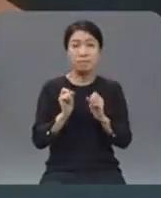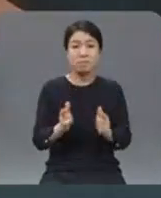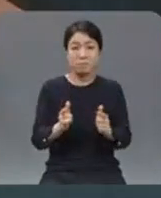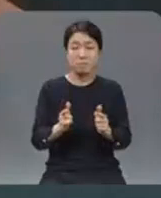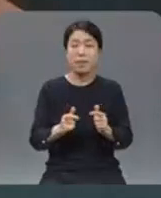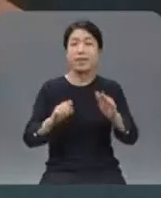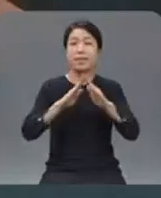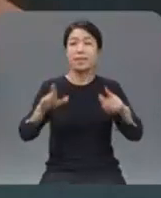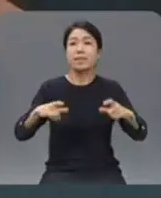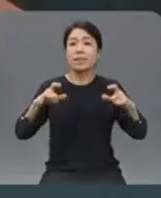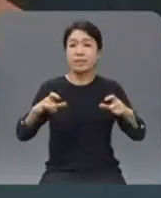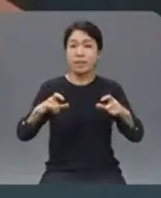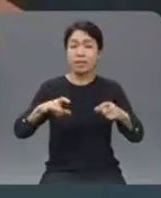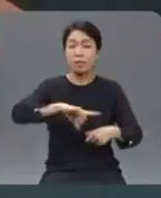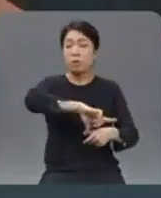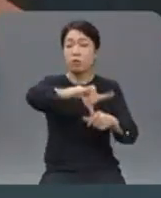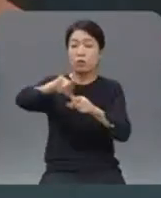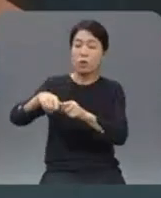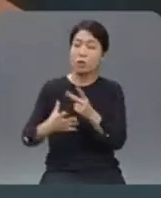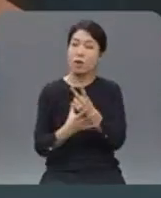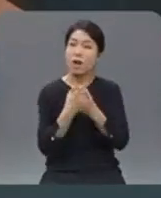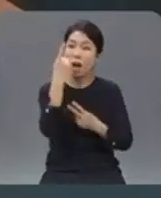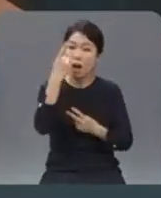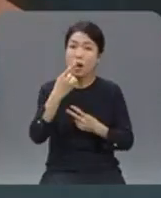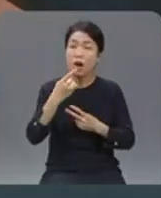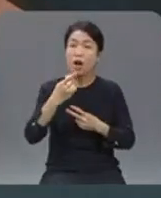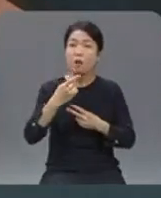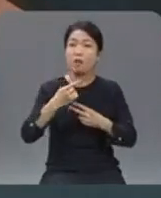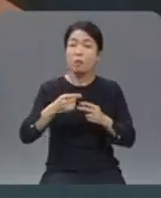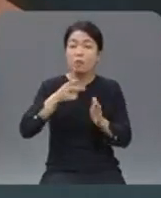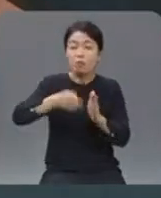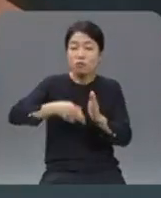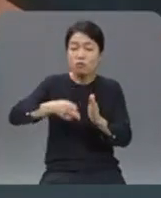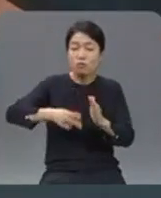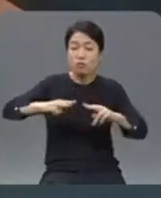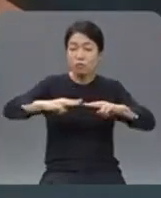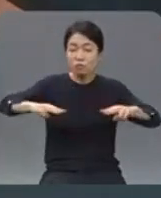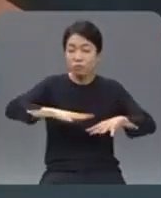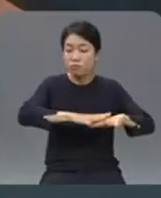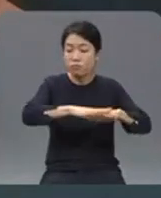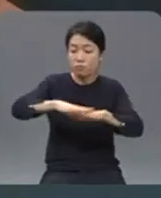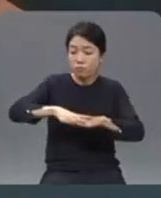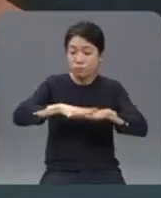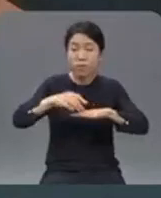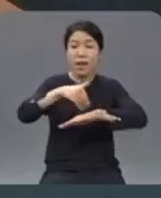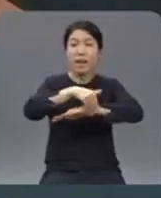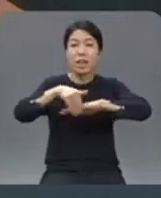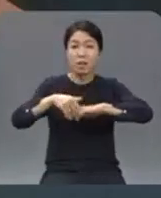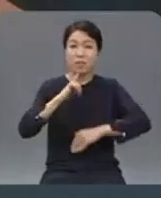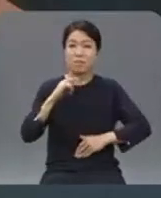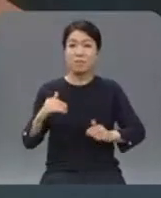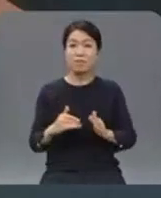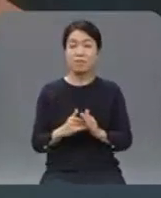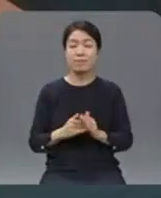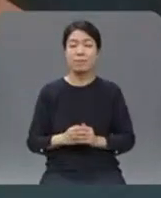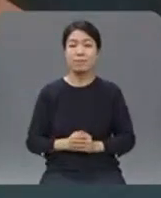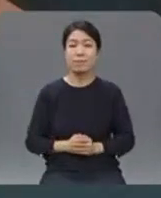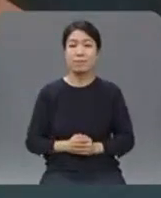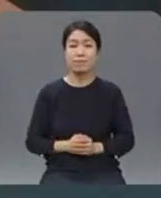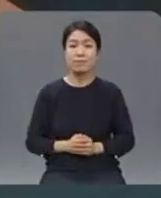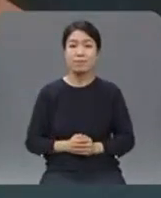계기로 전남을 하나의 생활권으로 묶는 순환 철도만 구축까지 이어간다는 구상입니다 김정대 기자의